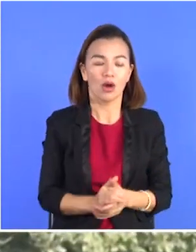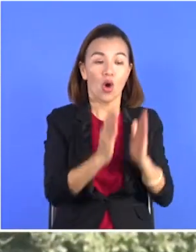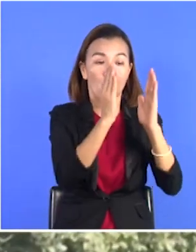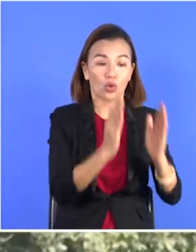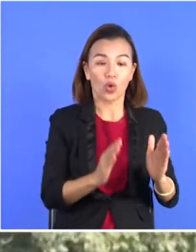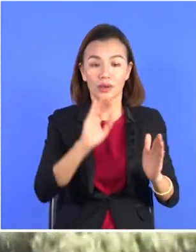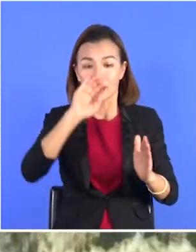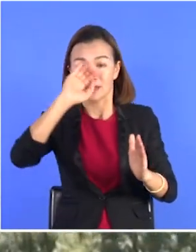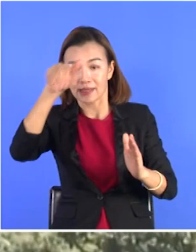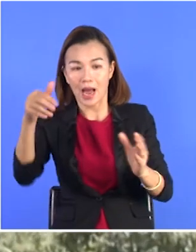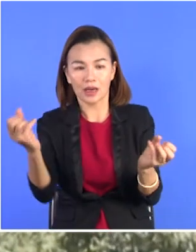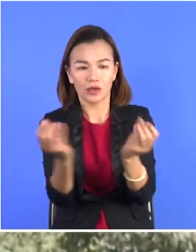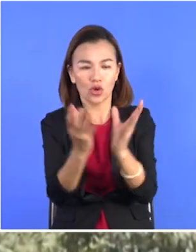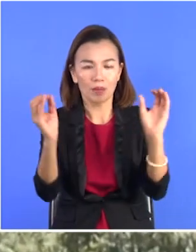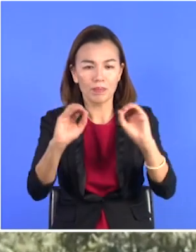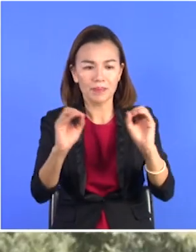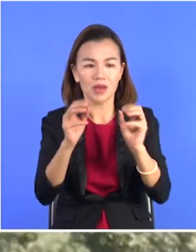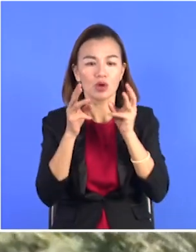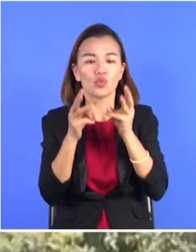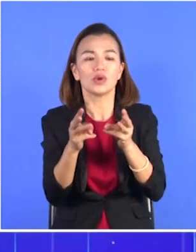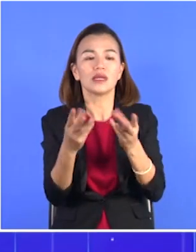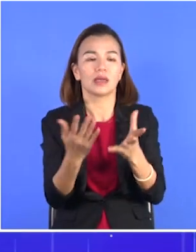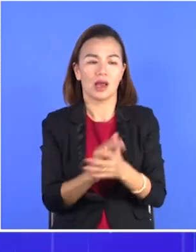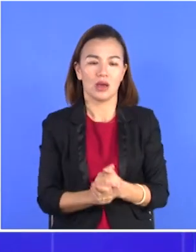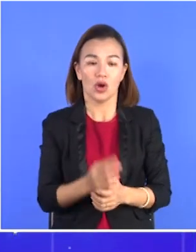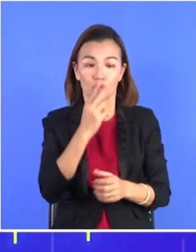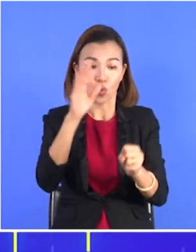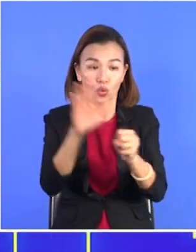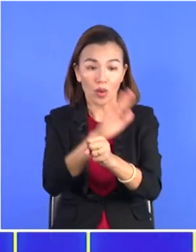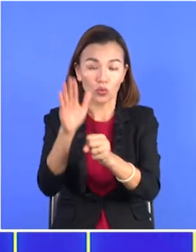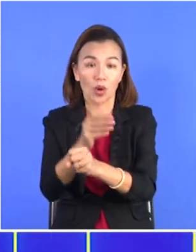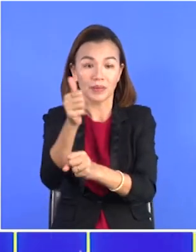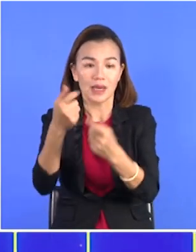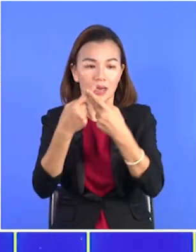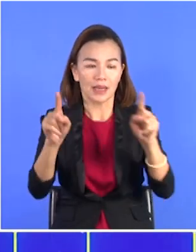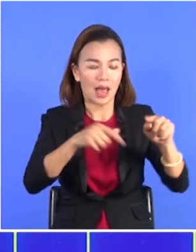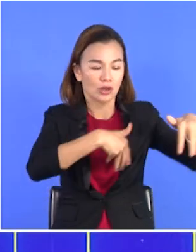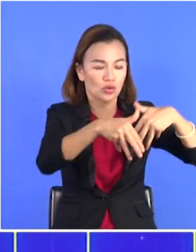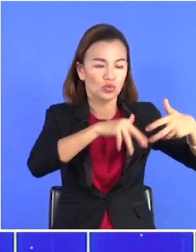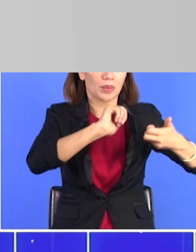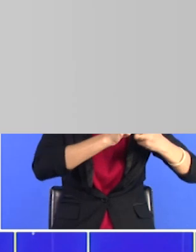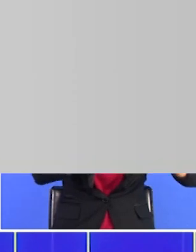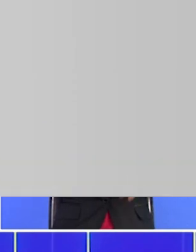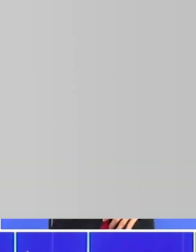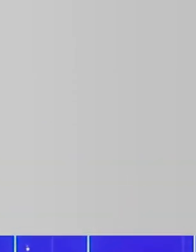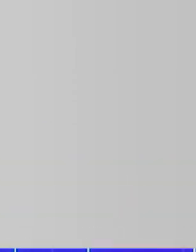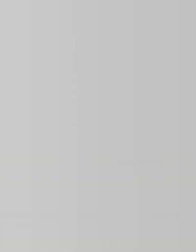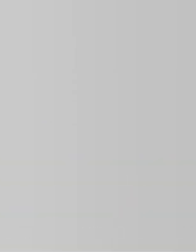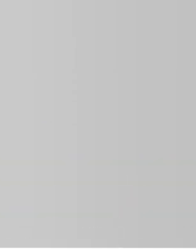พิษมีภัยต่อกันเนาเพราะในภาพอย่างนี้ก็คือความอุดมสมบูรณ์นะแต่อีกด้านนึงก็คือความเดือดร้อนของชาวบ้านนะ